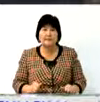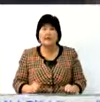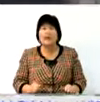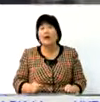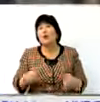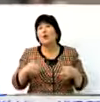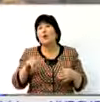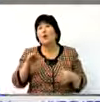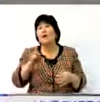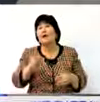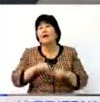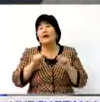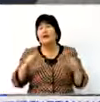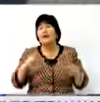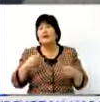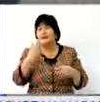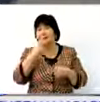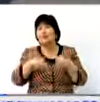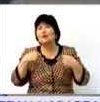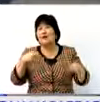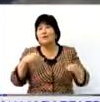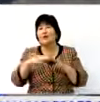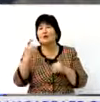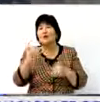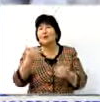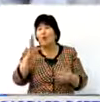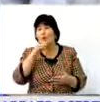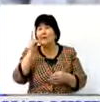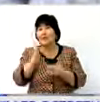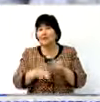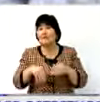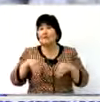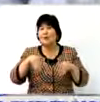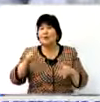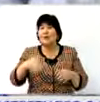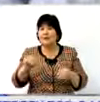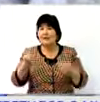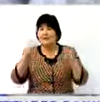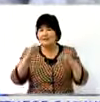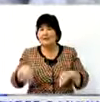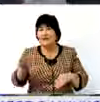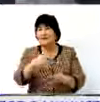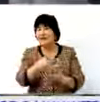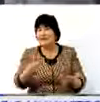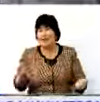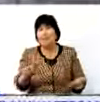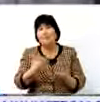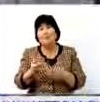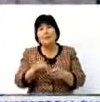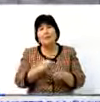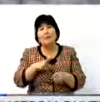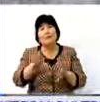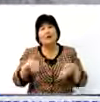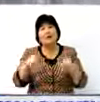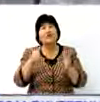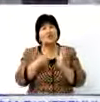Праздник урожая открылся традиционной ярмаркой сельхозпродукции. В честь успешного завершения уборки дыхание щедро снизили цены на все товары. К примеру, картофель был